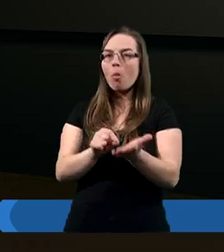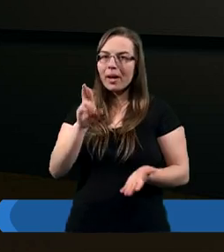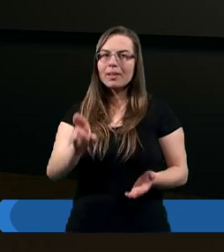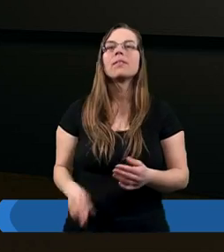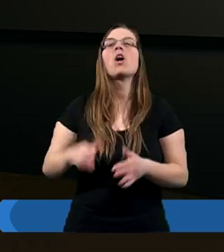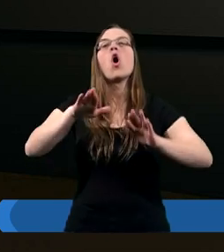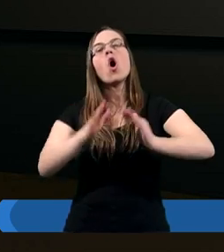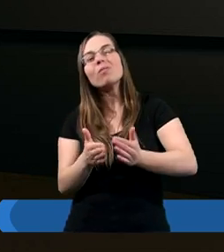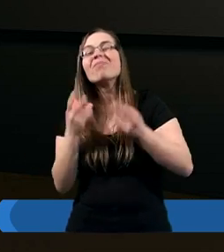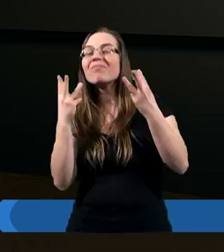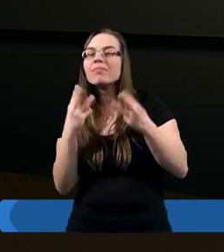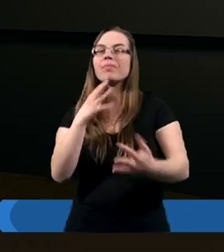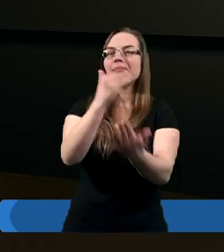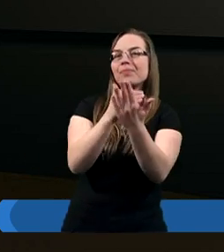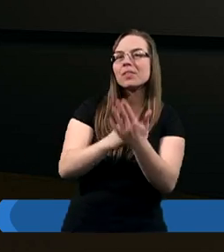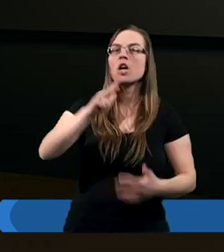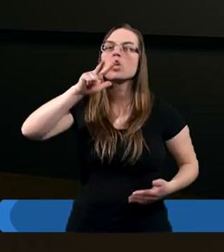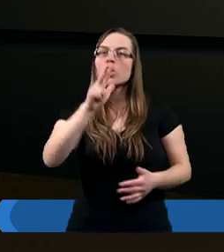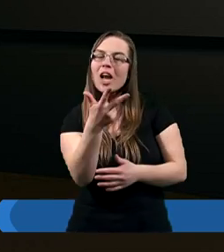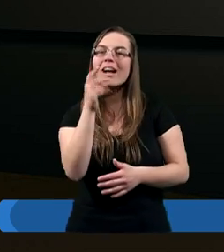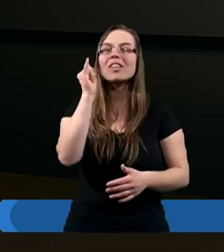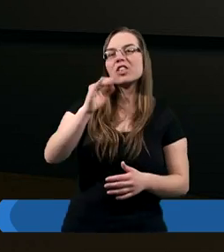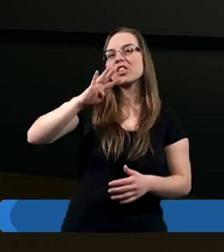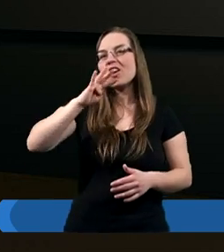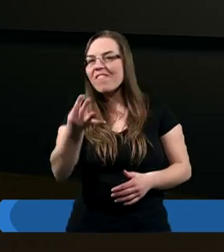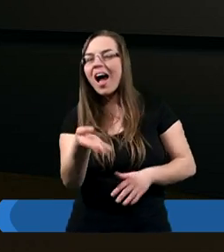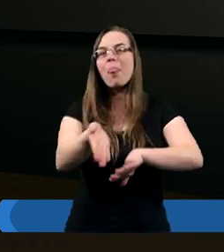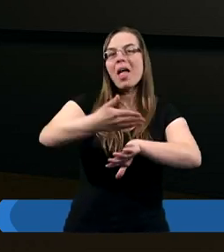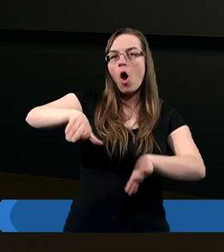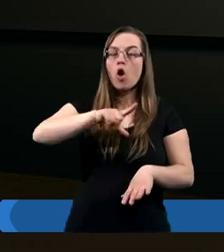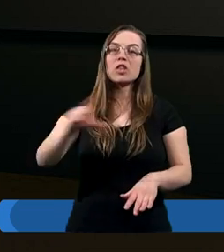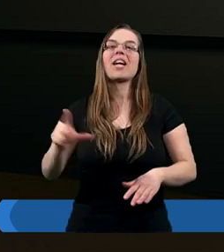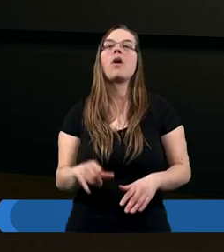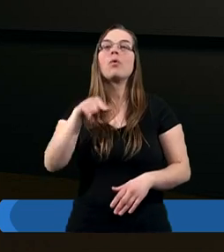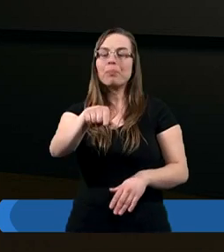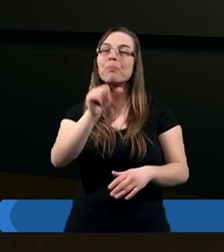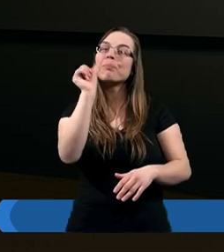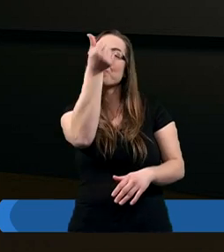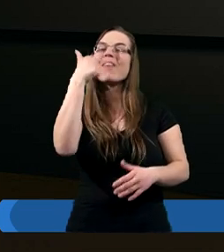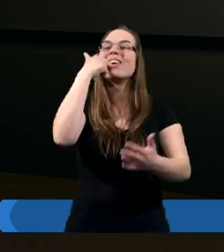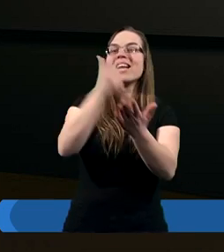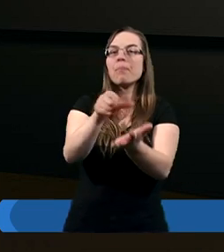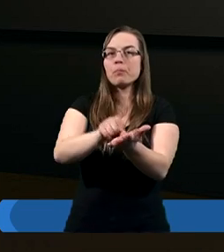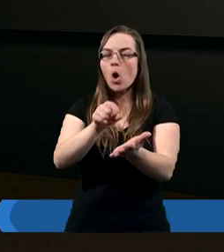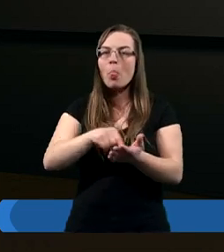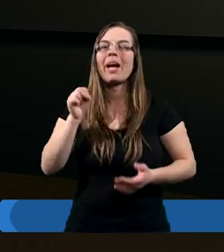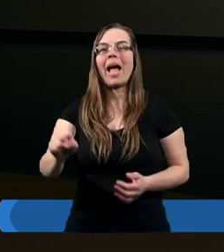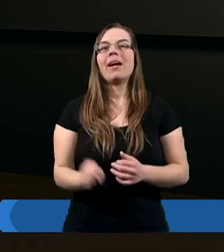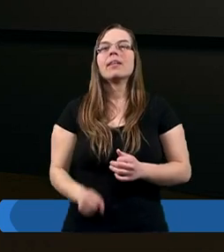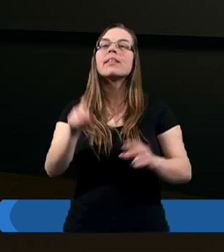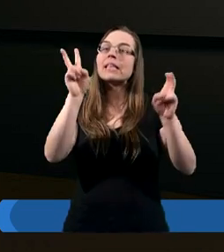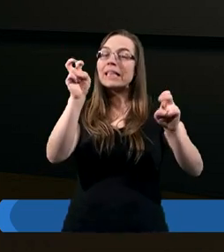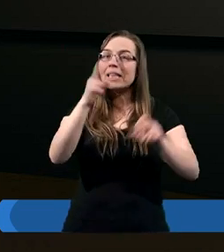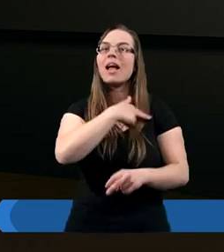a konkretnie fragmenty 3 i 4 rozdziału jego pierwszego listu. Tytuł